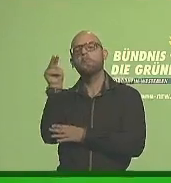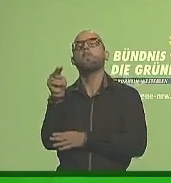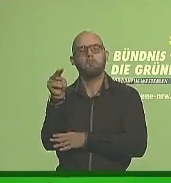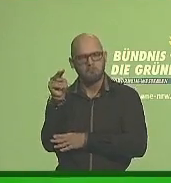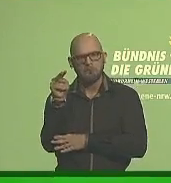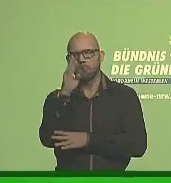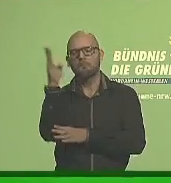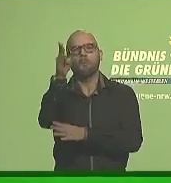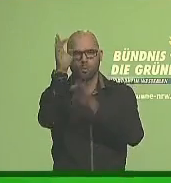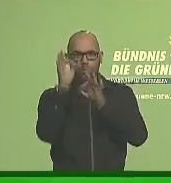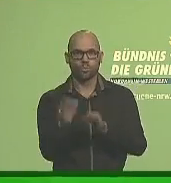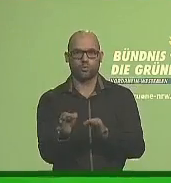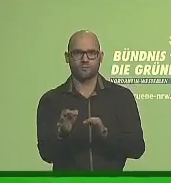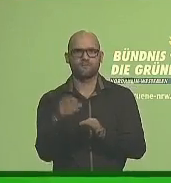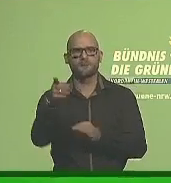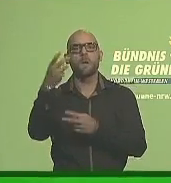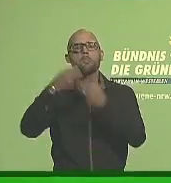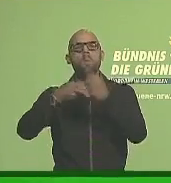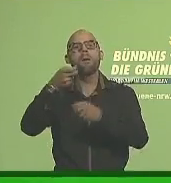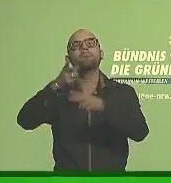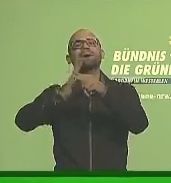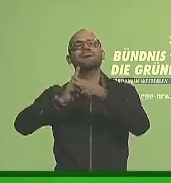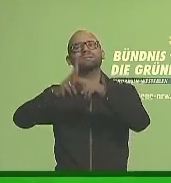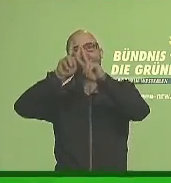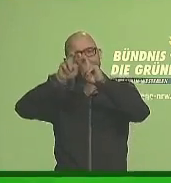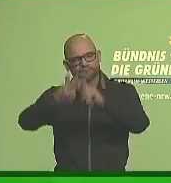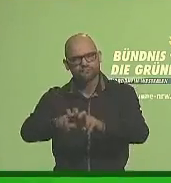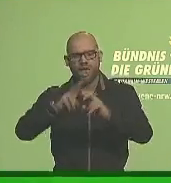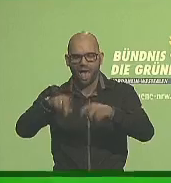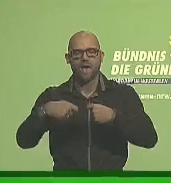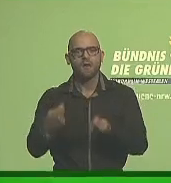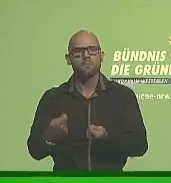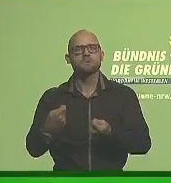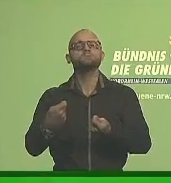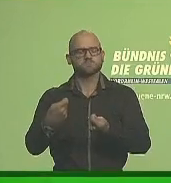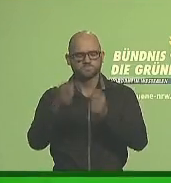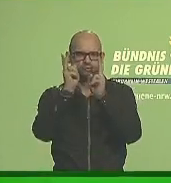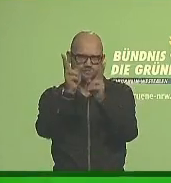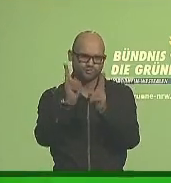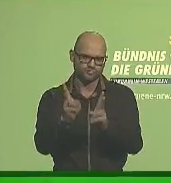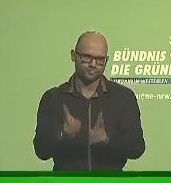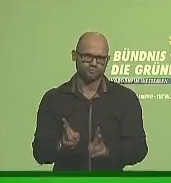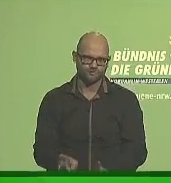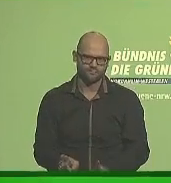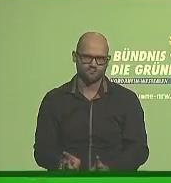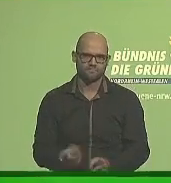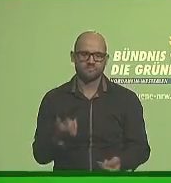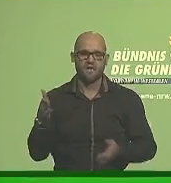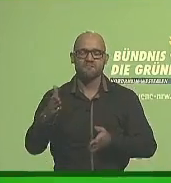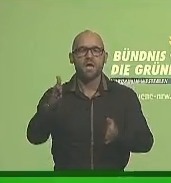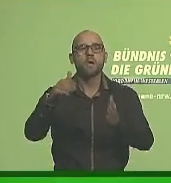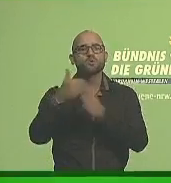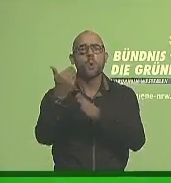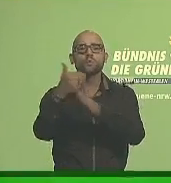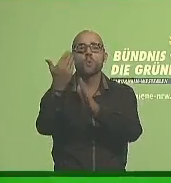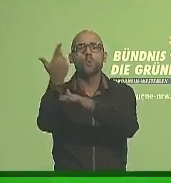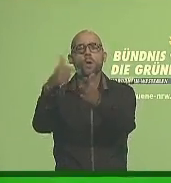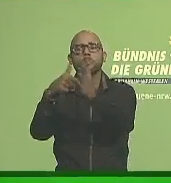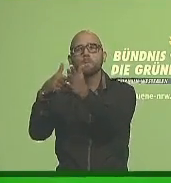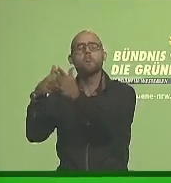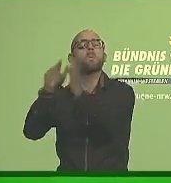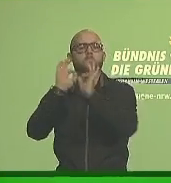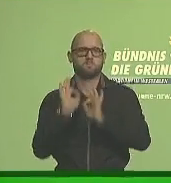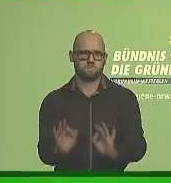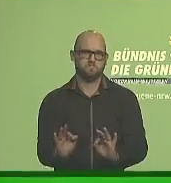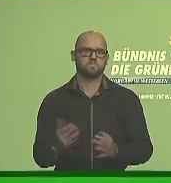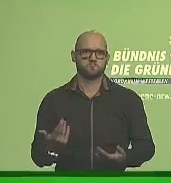die richtigen Probleme und kommt auch zu den richtigen Schlüssen. Er weist neue Wege auf. Wir sind dem Landesvorstand